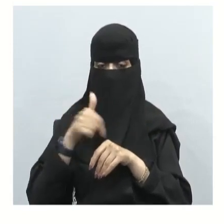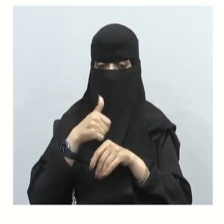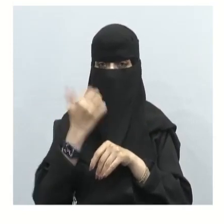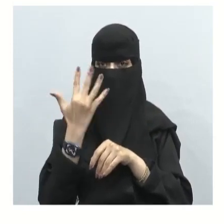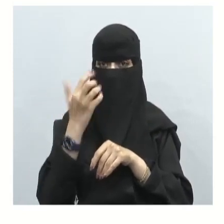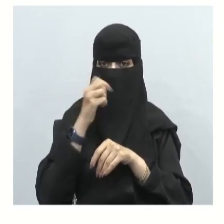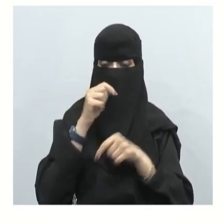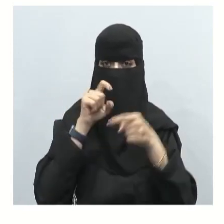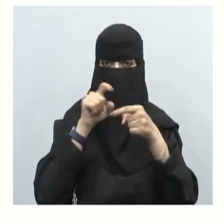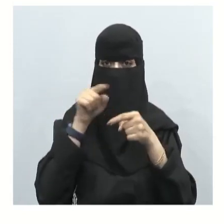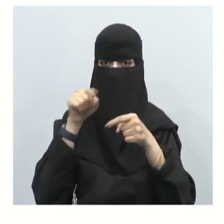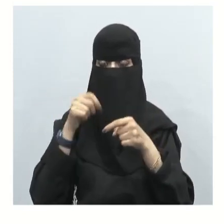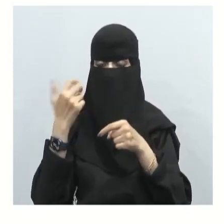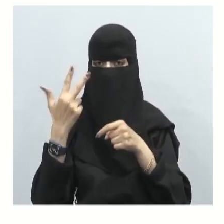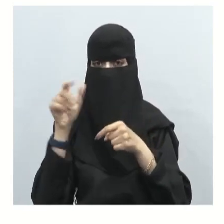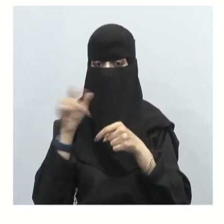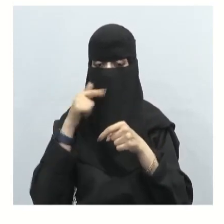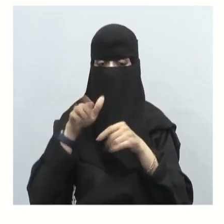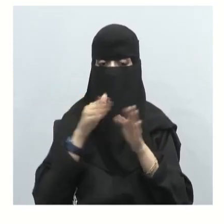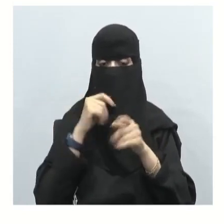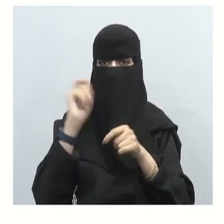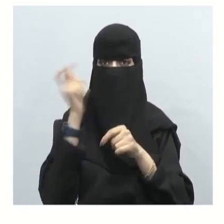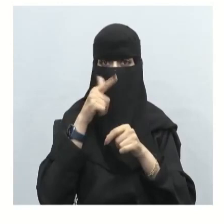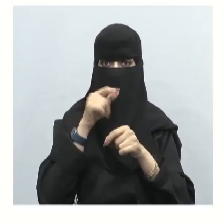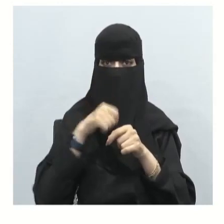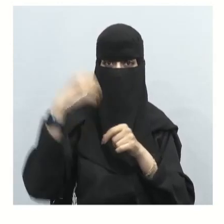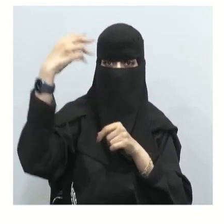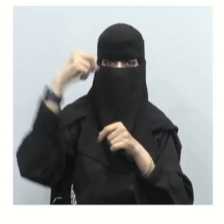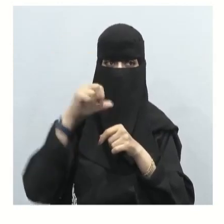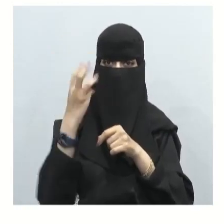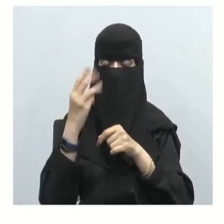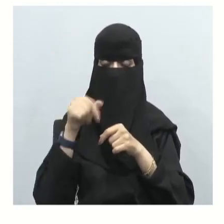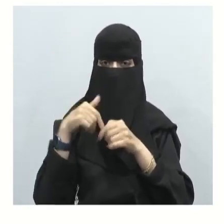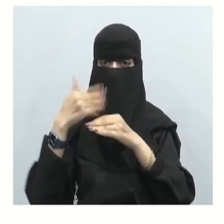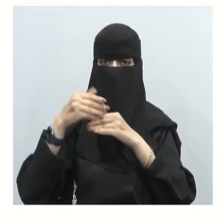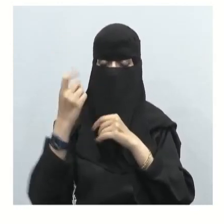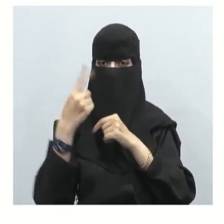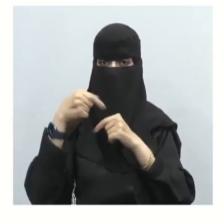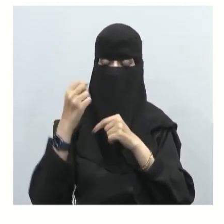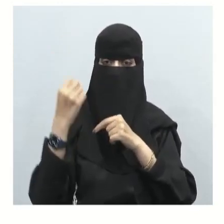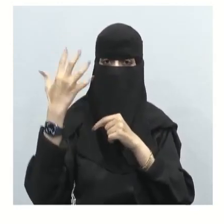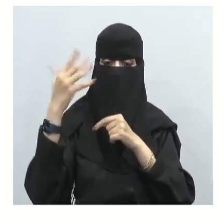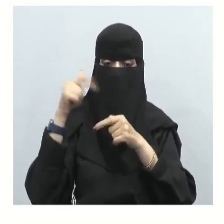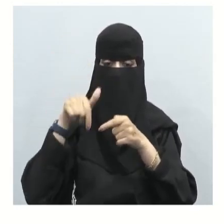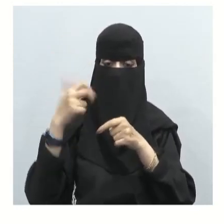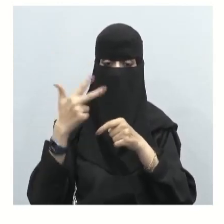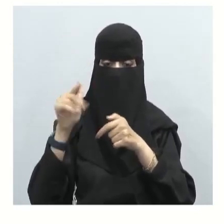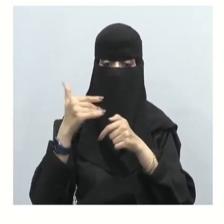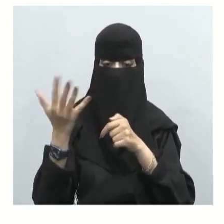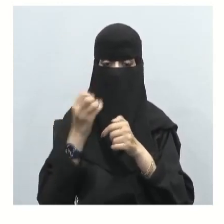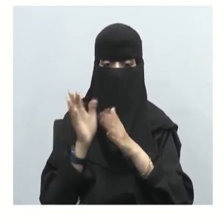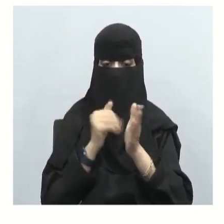5.8 سي اللي هي عباره عن سرعه الضوء ثلاثه في عشره اس ثمانيه نحصل على التردد